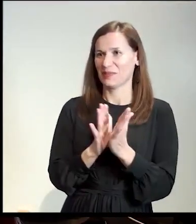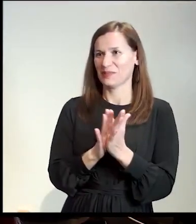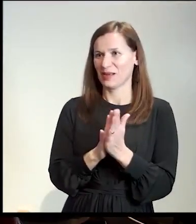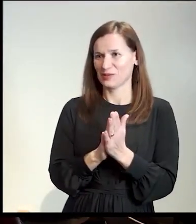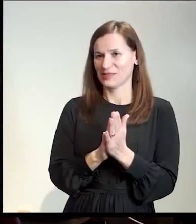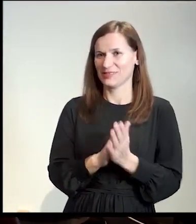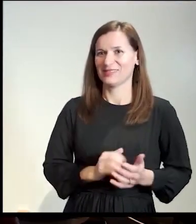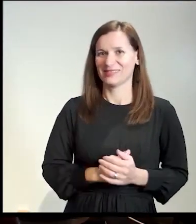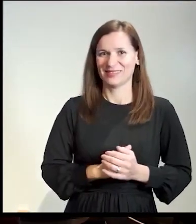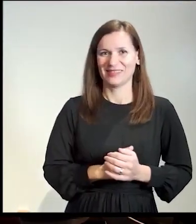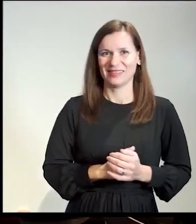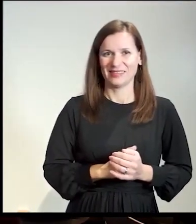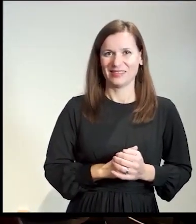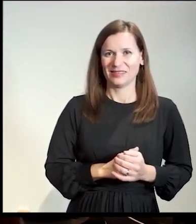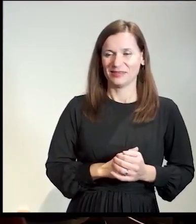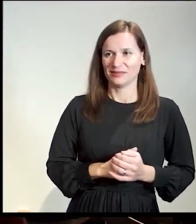Hvala.